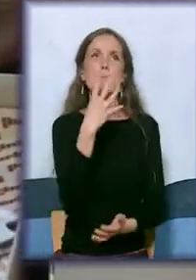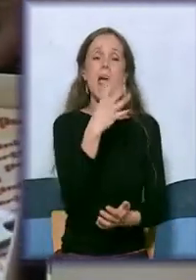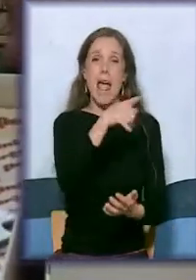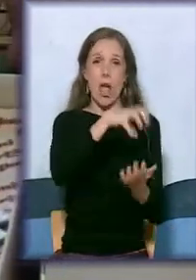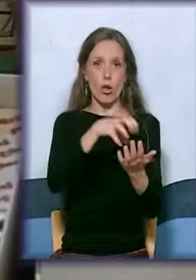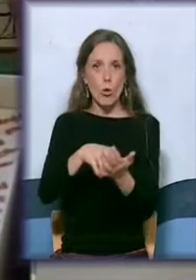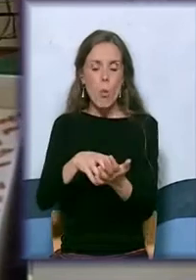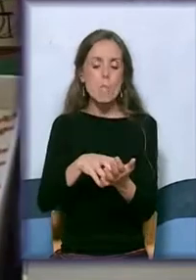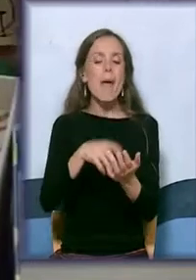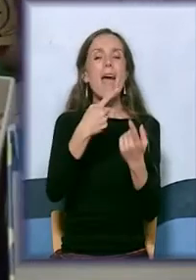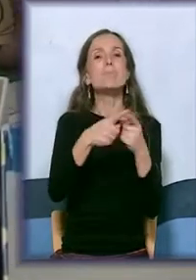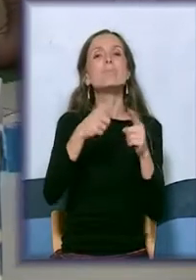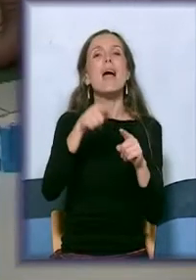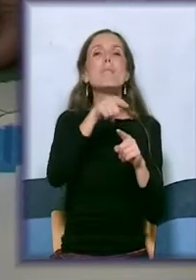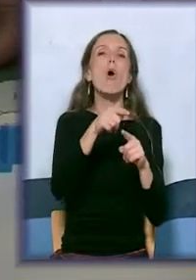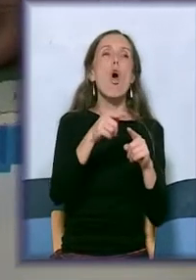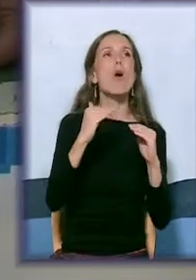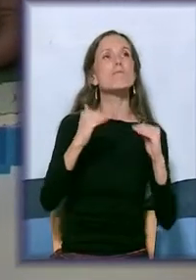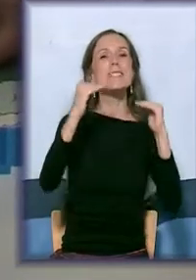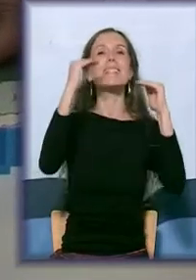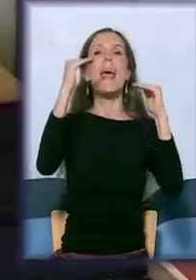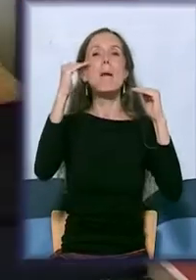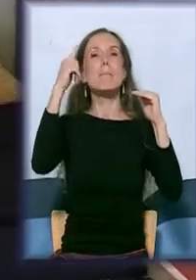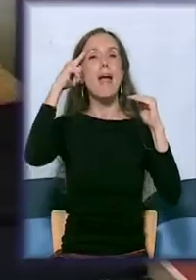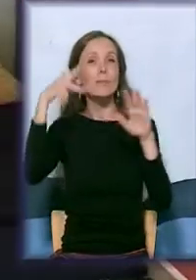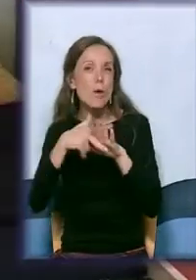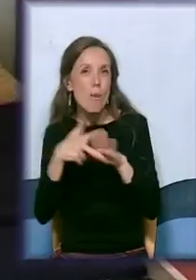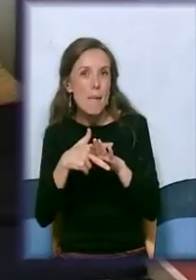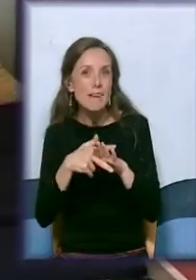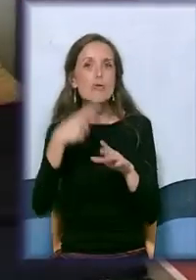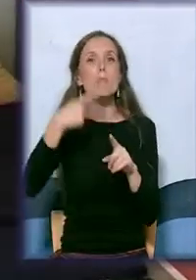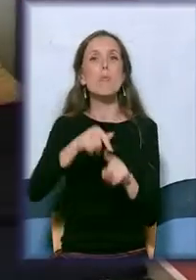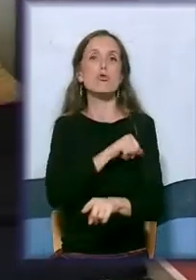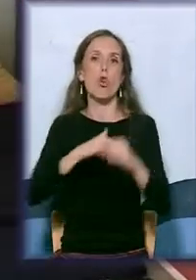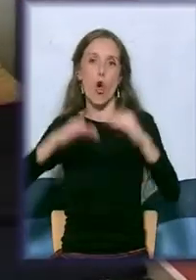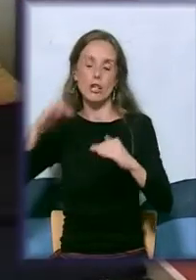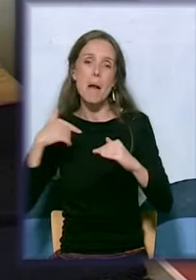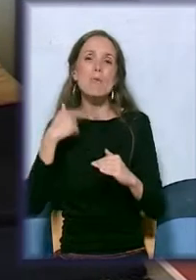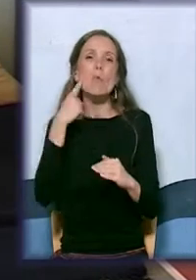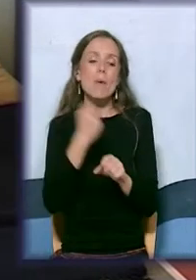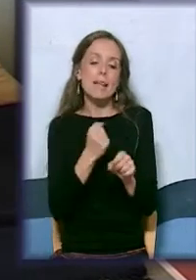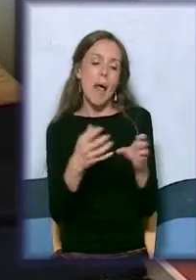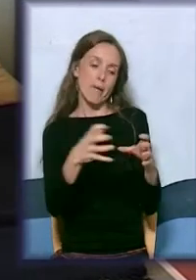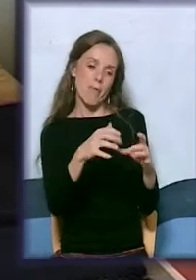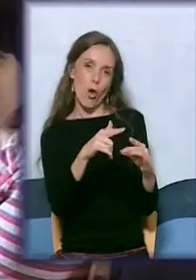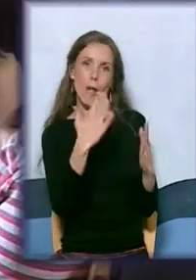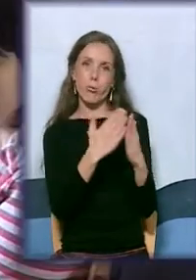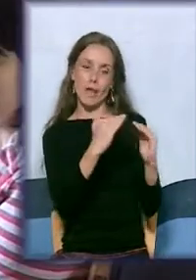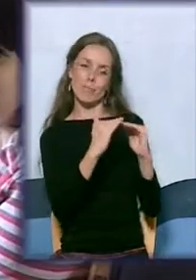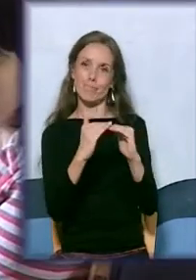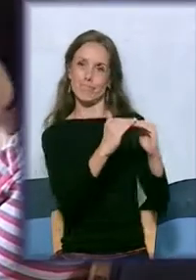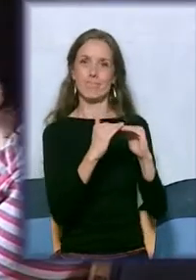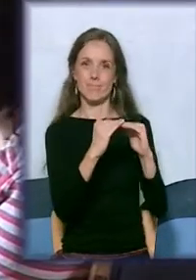prema vrsti i stepenu ometenosti i prema nekom uzrastu. Znači, gledali smo da budu ujednačene koliko je to moguće. Ja